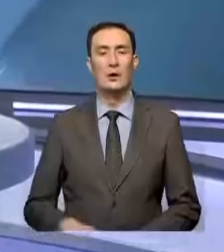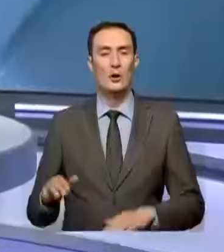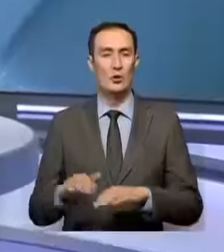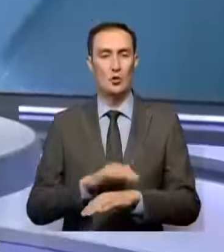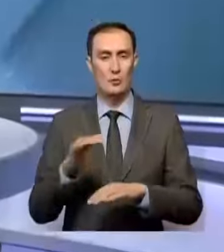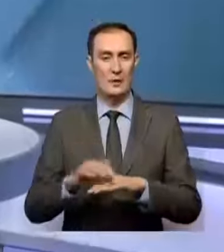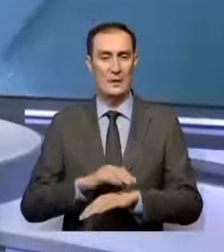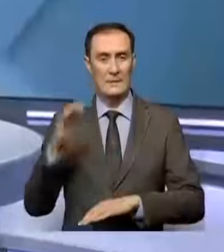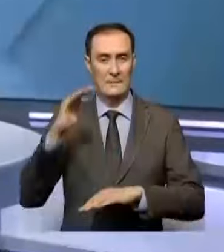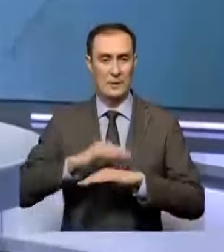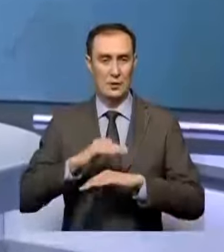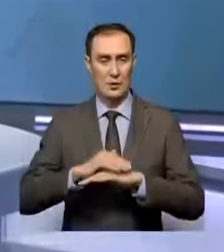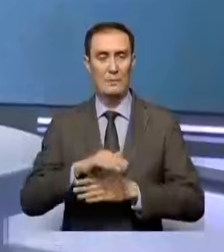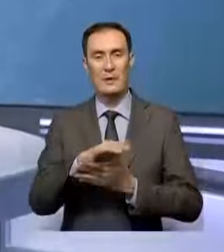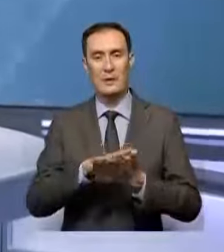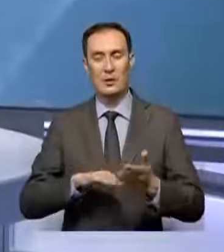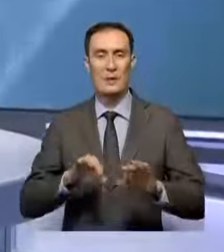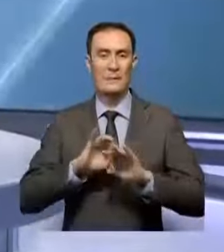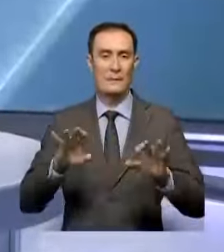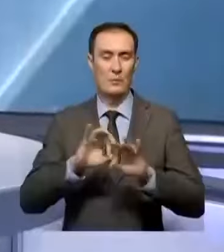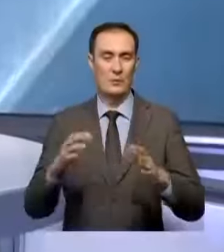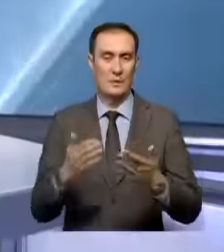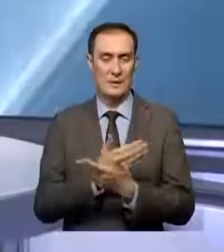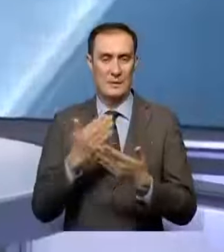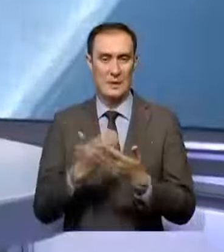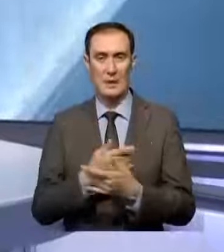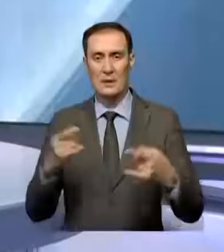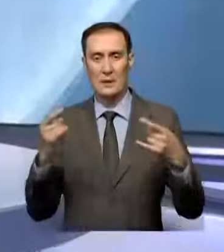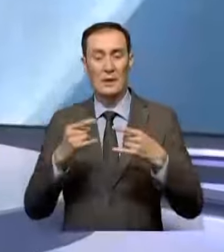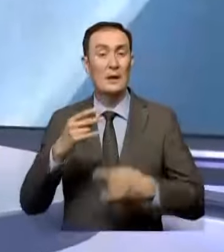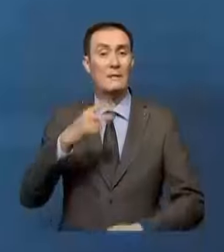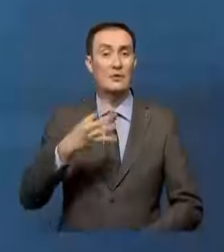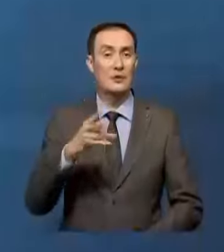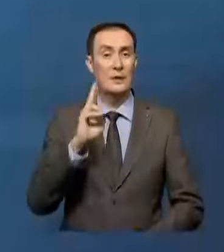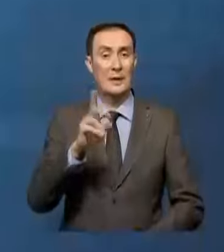Новости продолжают эфир. В студии работают Хасан Исраилов и Вера Захарчук. Здравствуйте.